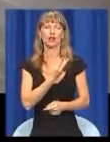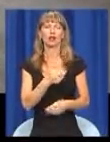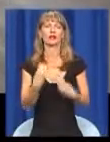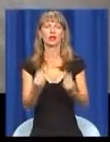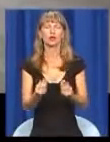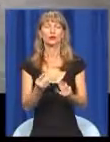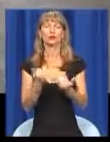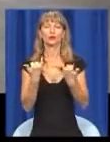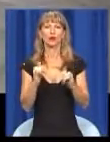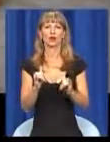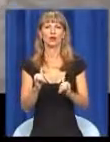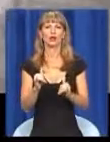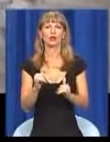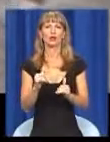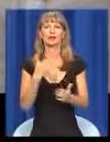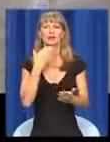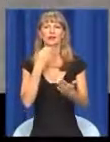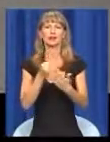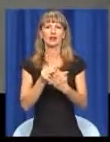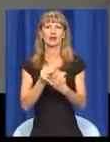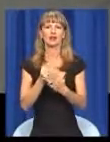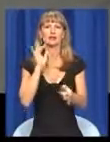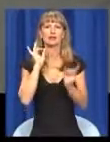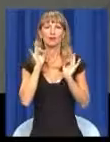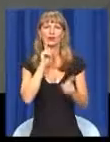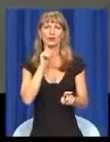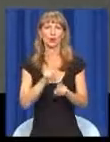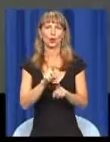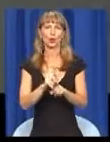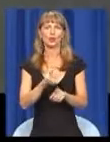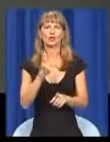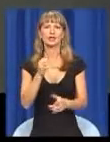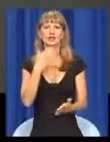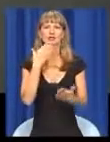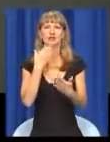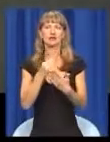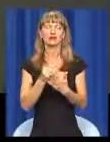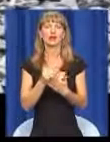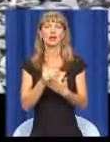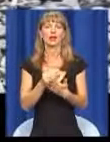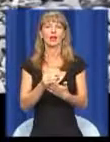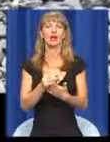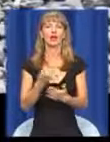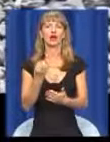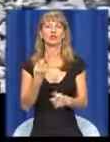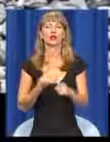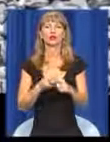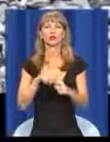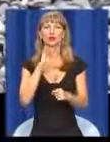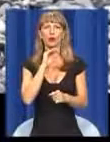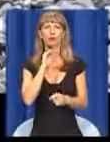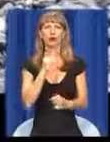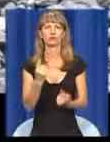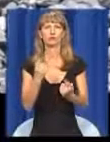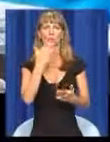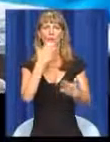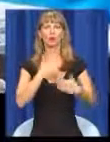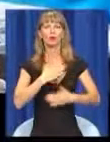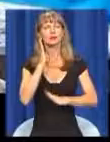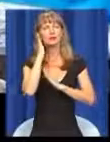видають унікальні, властиві лише цій породі звуки, схожі на спів. А ще песики басенджі – великі любителі